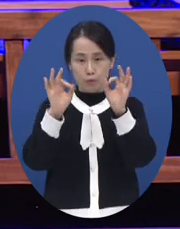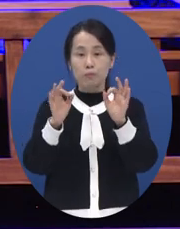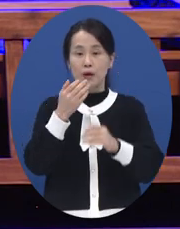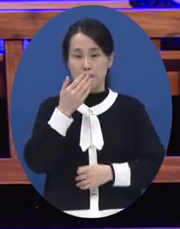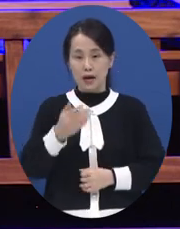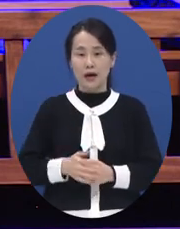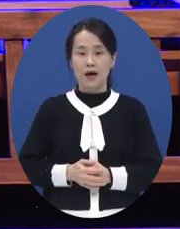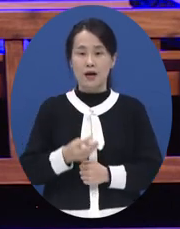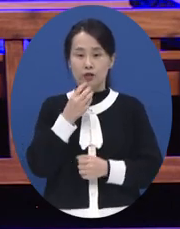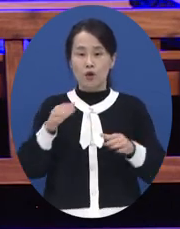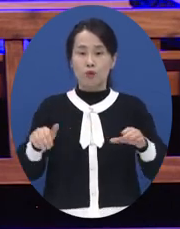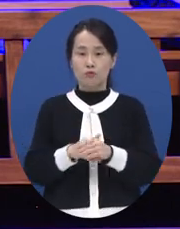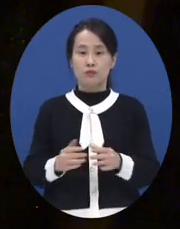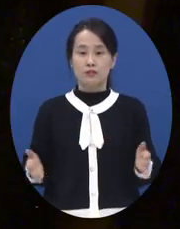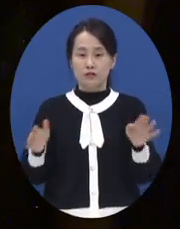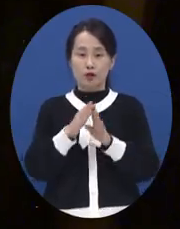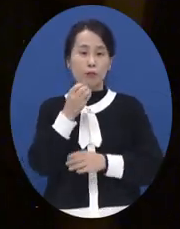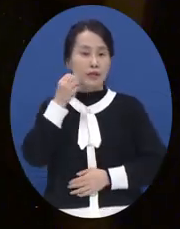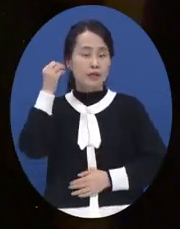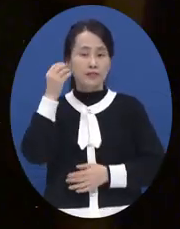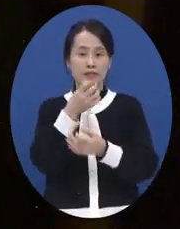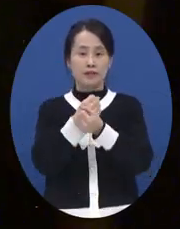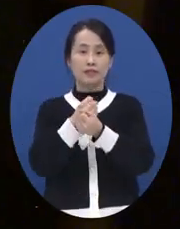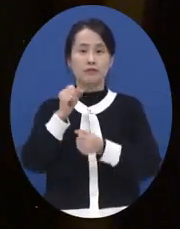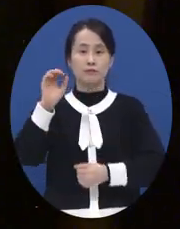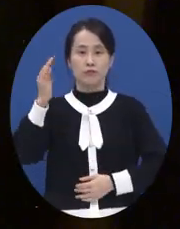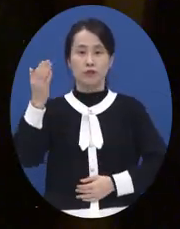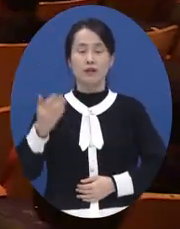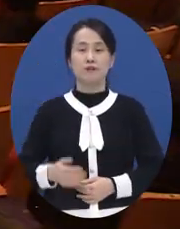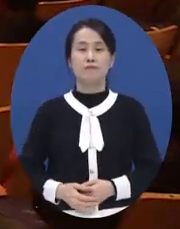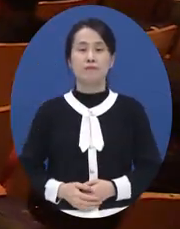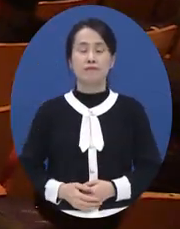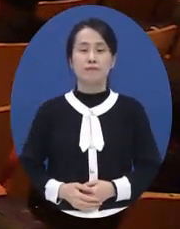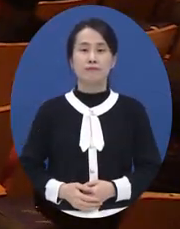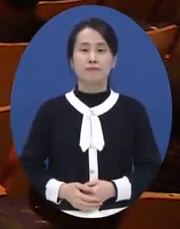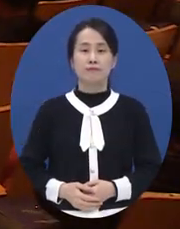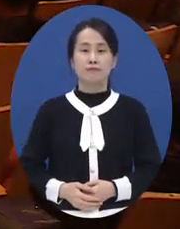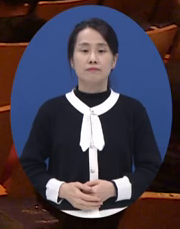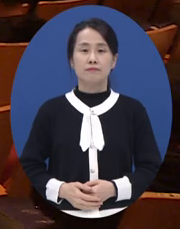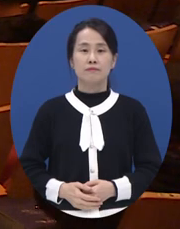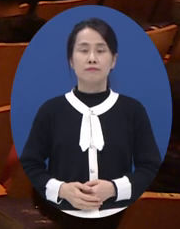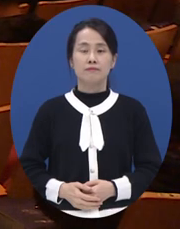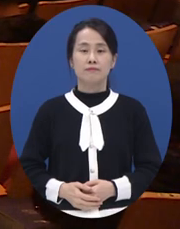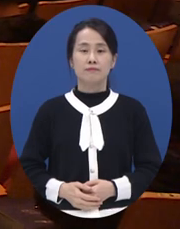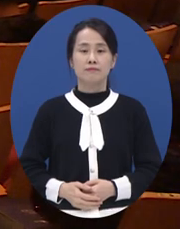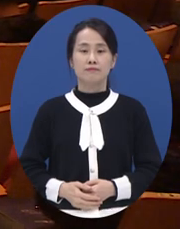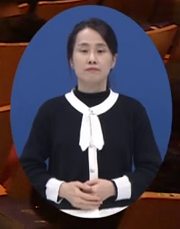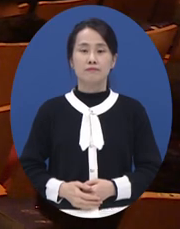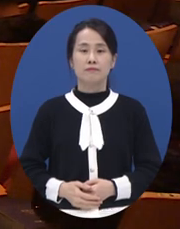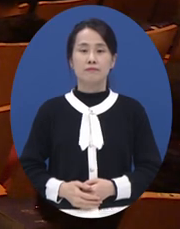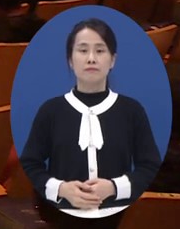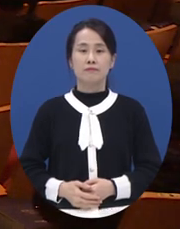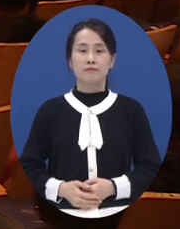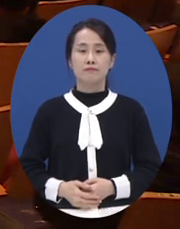있고 경기도 문화의전당 홈페이지에서 예약하면 됩니다 경기 주 채비 한상 집니다